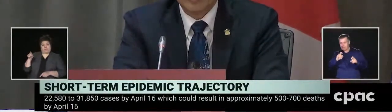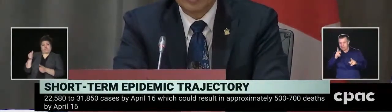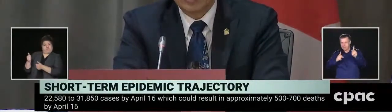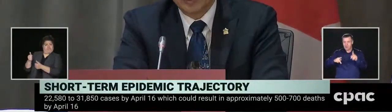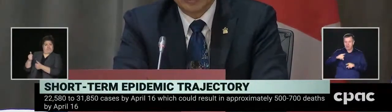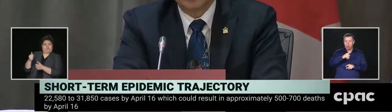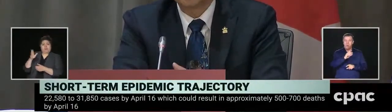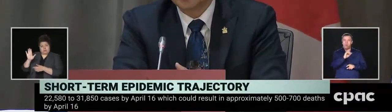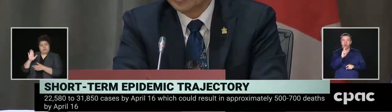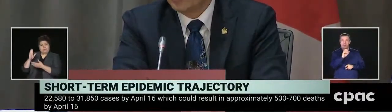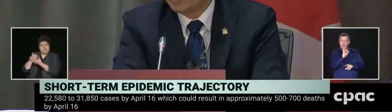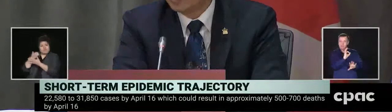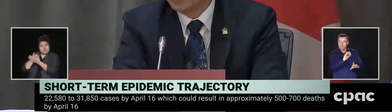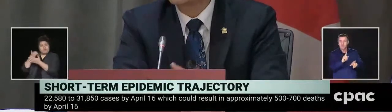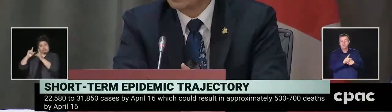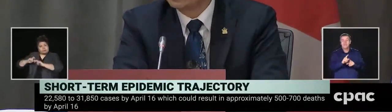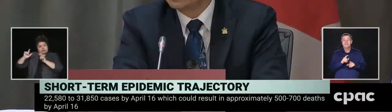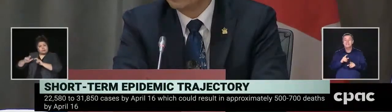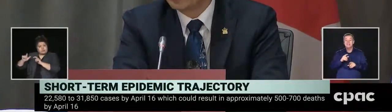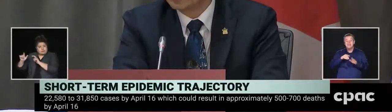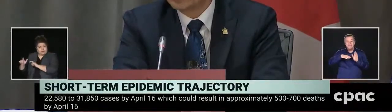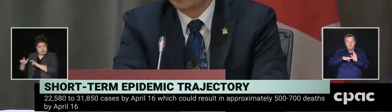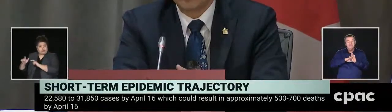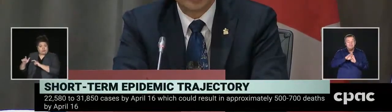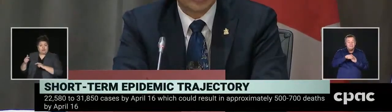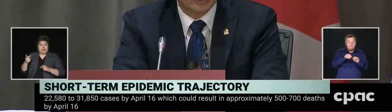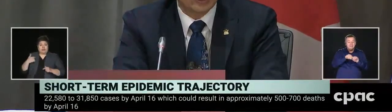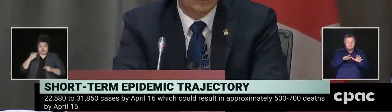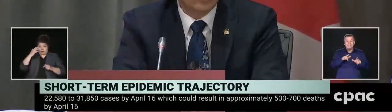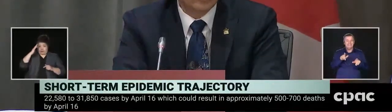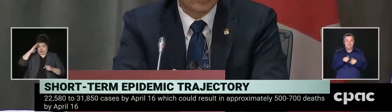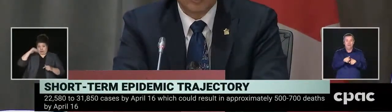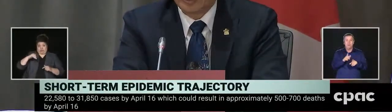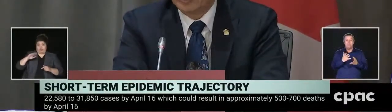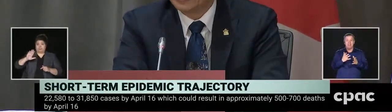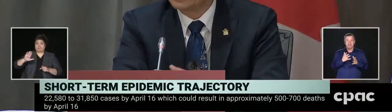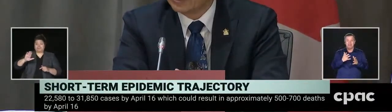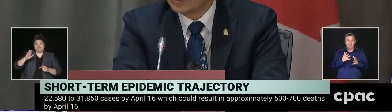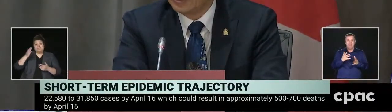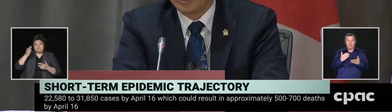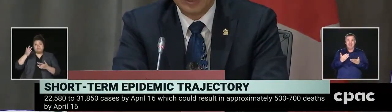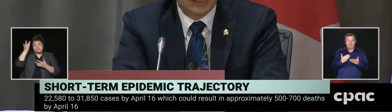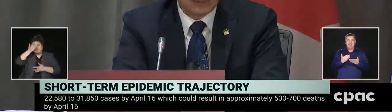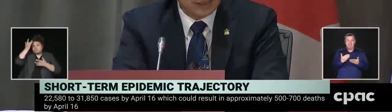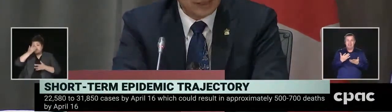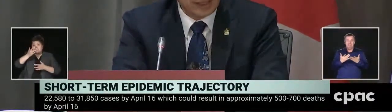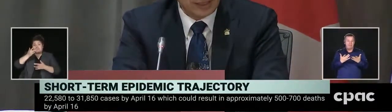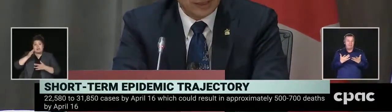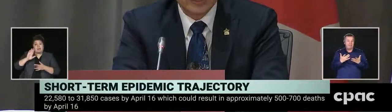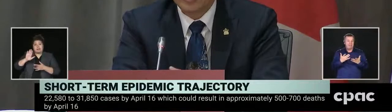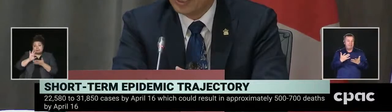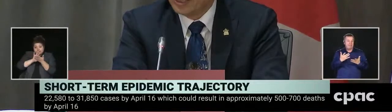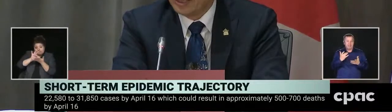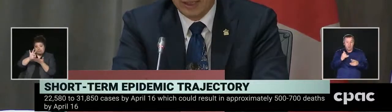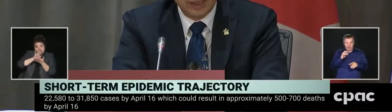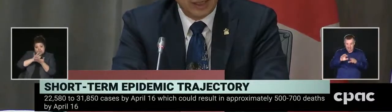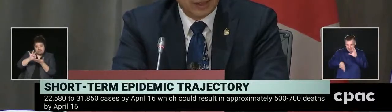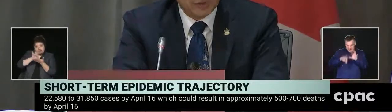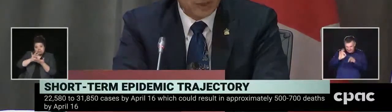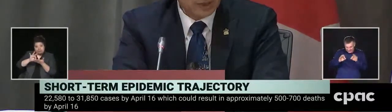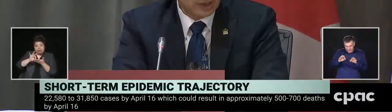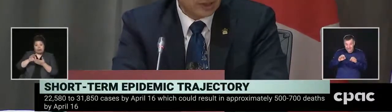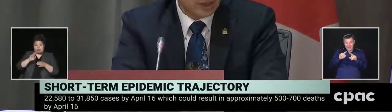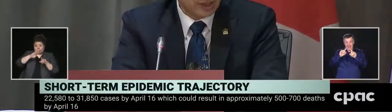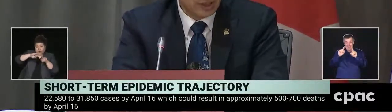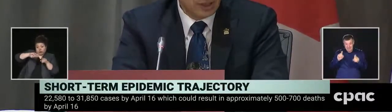courbes épidémiques, c'est peut-être une sous-estimée de la réalité parce que c'est seulement les cas on a détectés, testés et signalés.